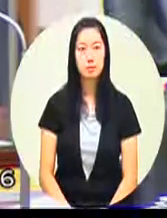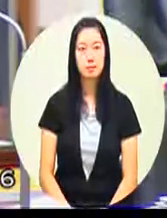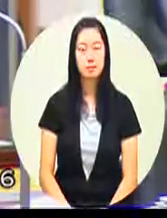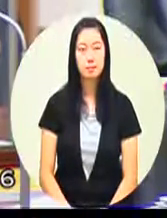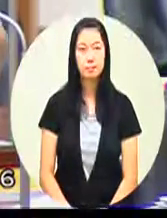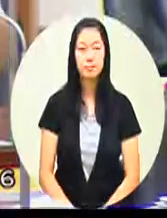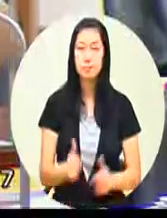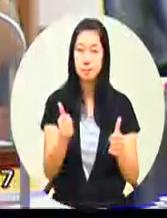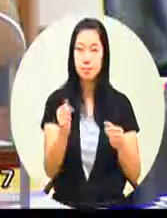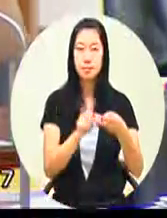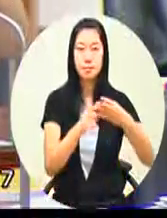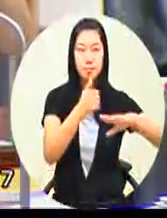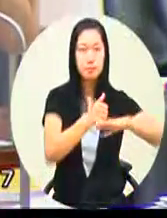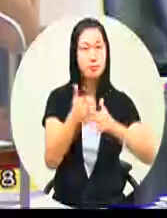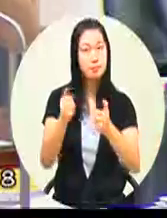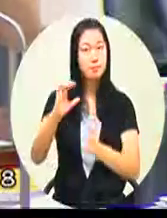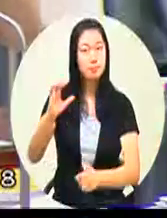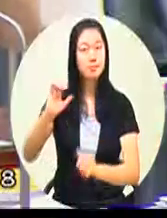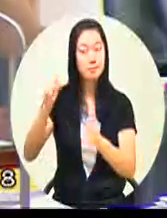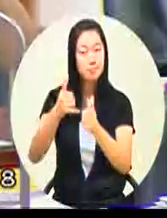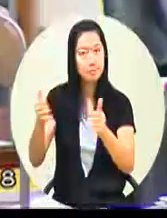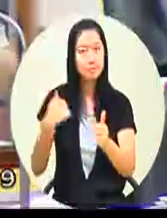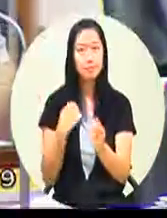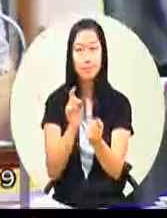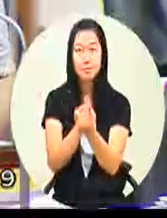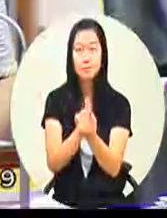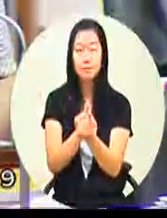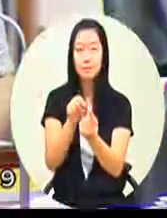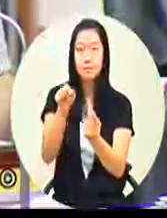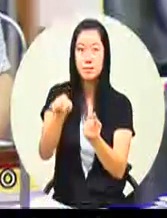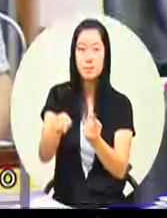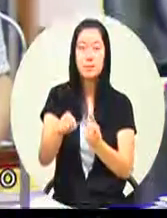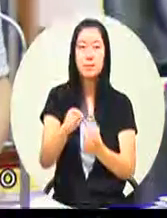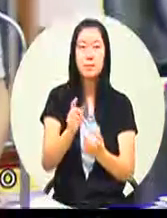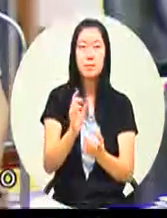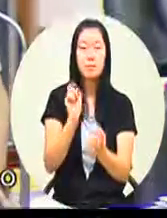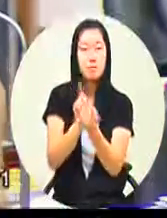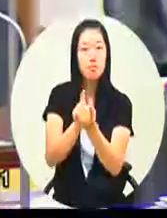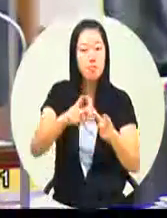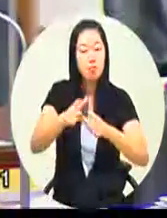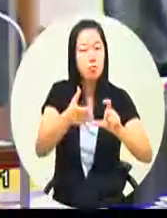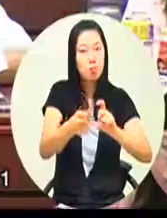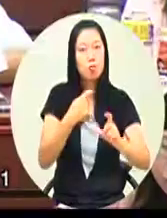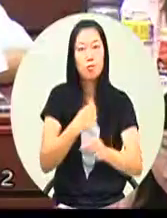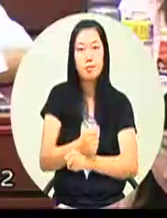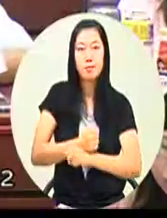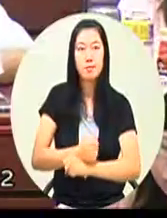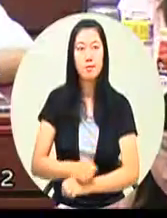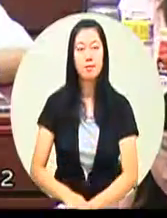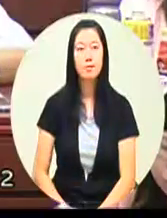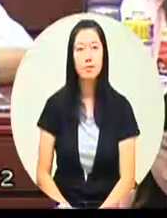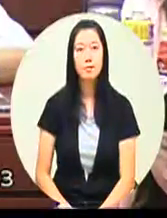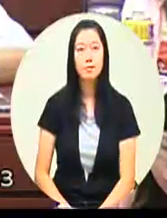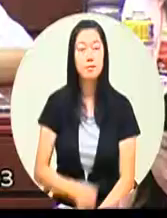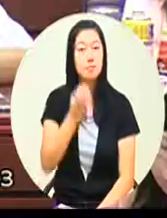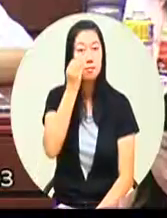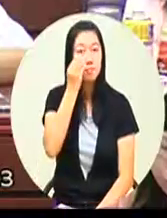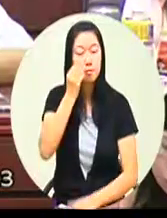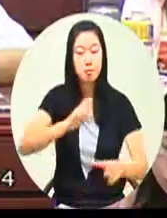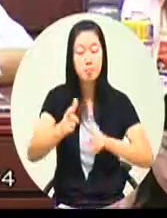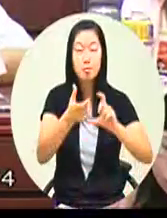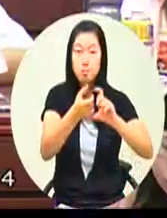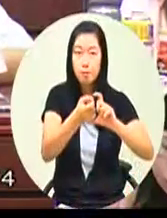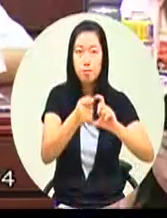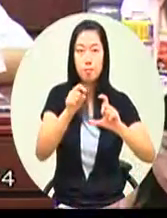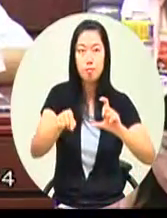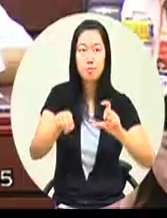谢谢主席，谢谢啊方议员啊，对于我们啊观海园区的一个关注哈、啊。那观海园区其实在